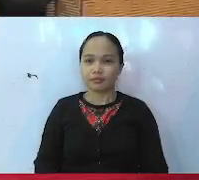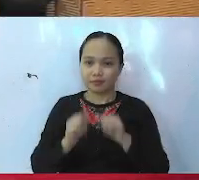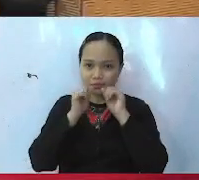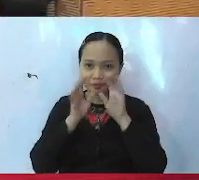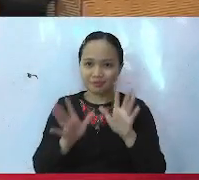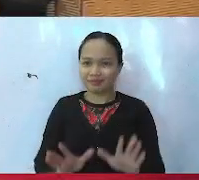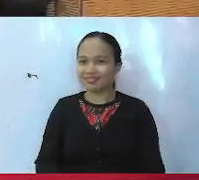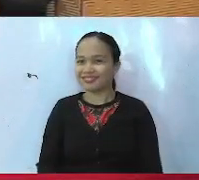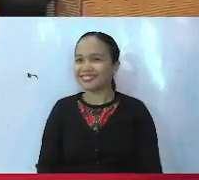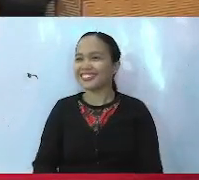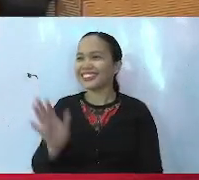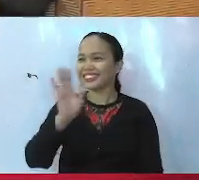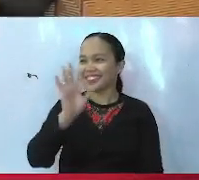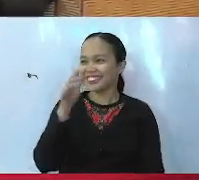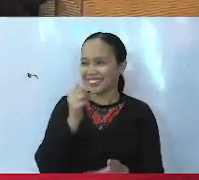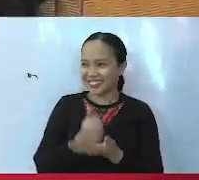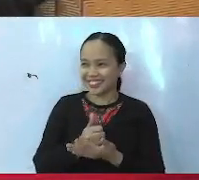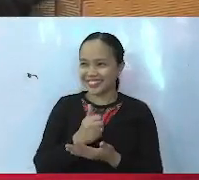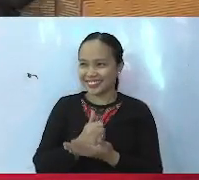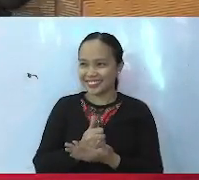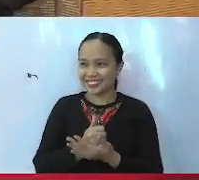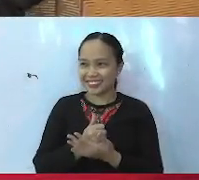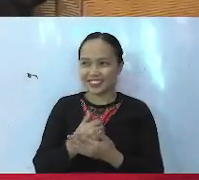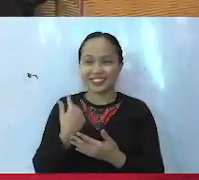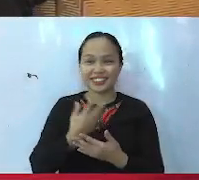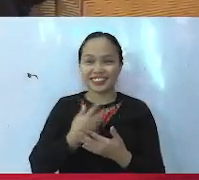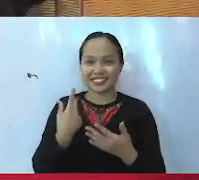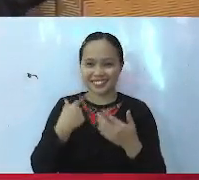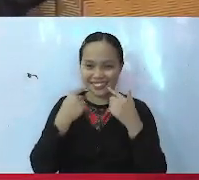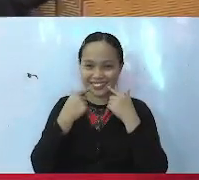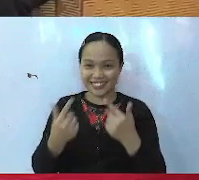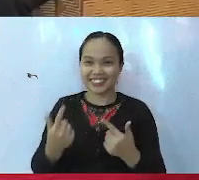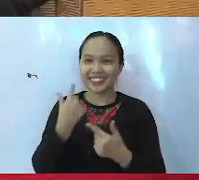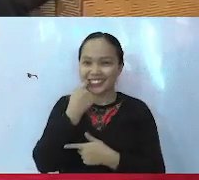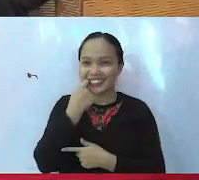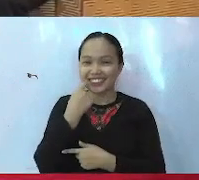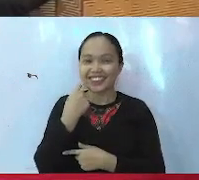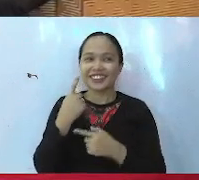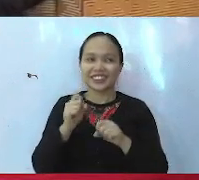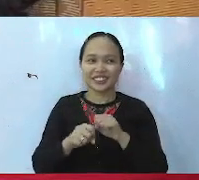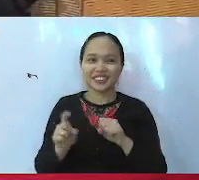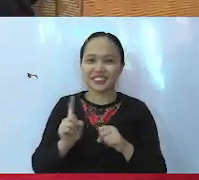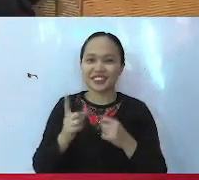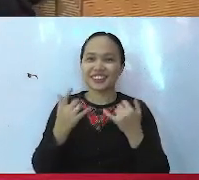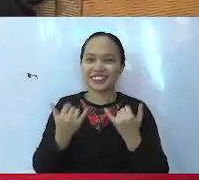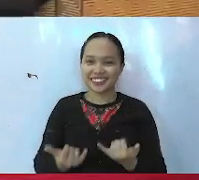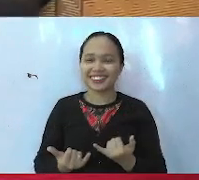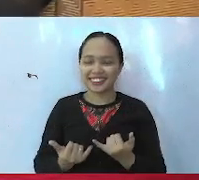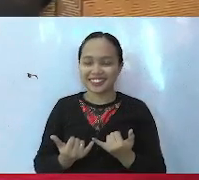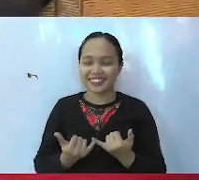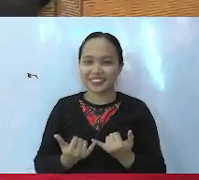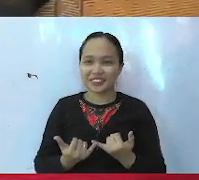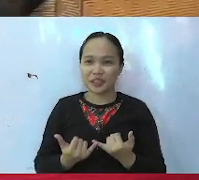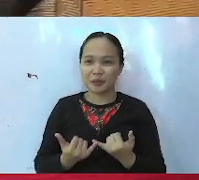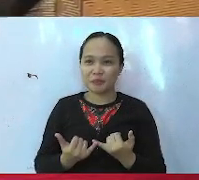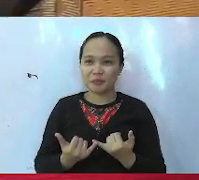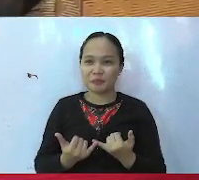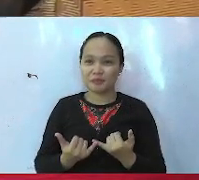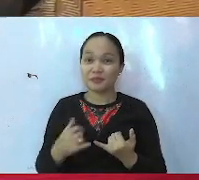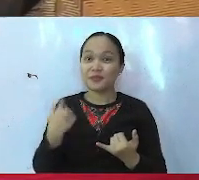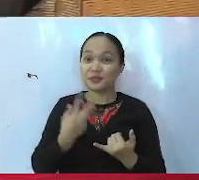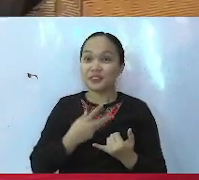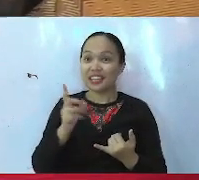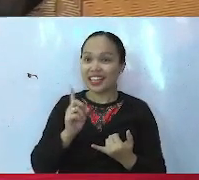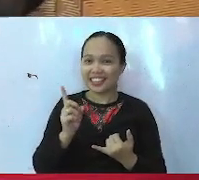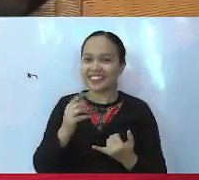Blessed. Amen. Amen. Amen. We just finished greeting naman. Ikaw naman. Masyado ka naman. Bati ka ulit kagad eh. Bumabati ka